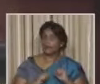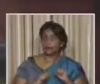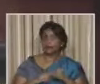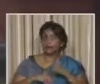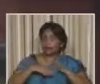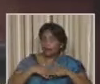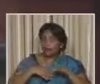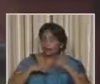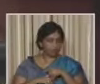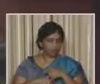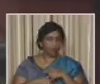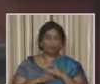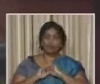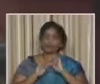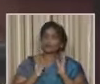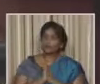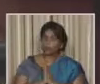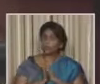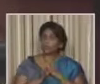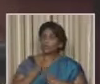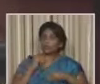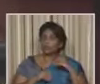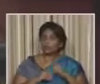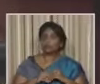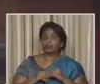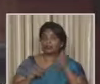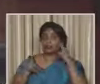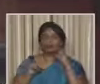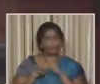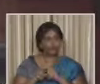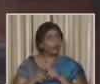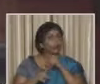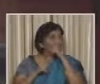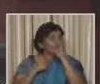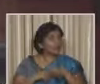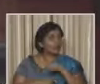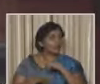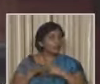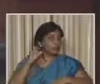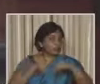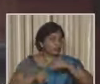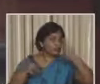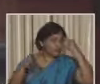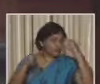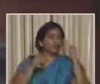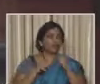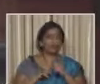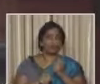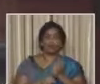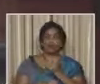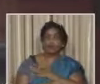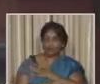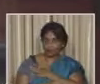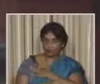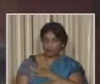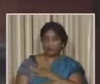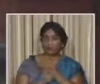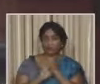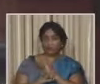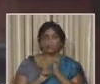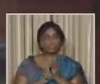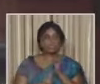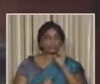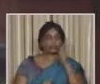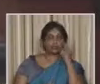அரசியல்தான். எனவே இது அரசியல் என கூறப்படுகின்றது. இந்த அரசியல் வரும்போதுதான் கோட்டாபய ராஜபக்சவுக்கு முன்னாள் ஜனாதிபதி